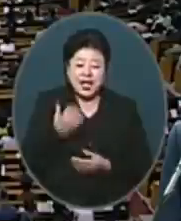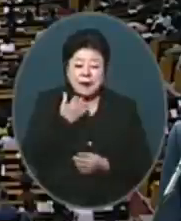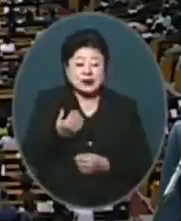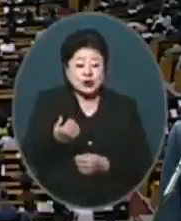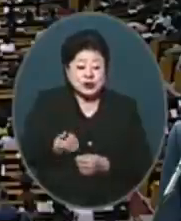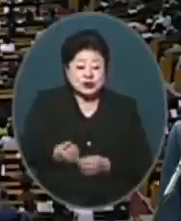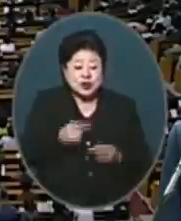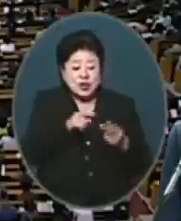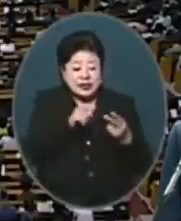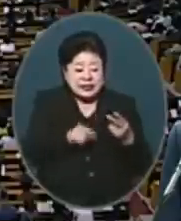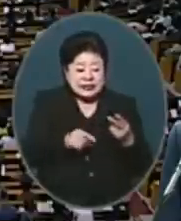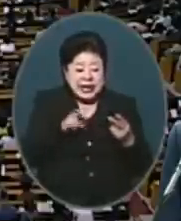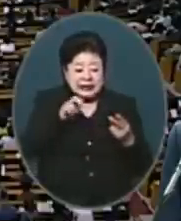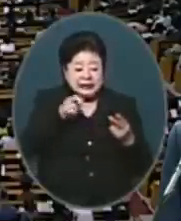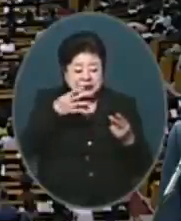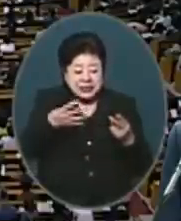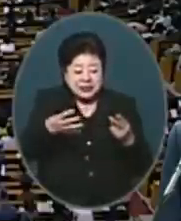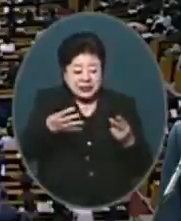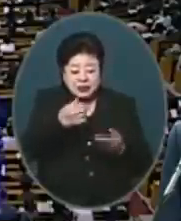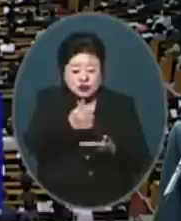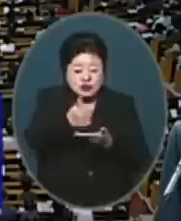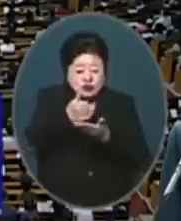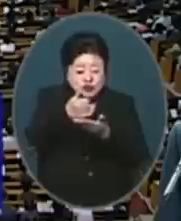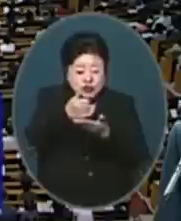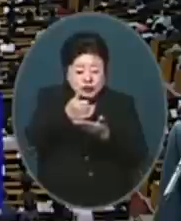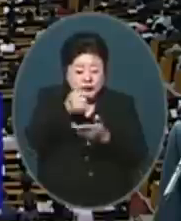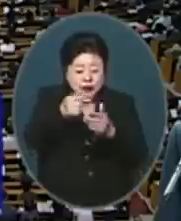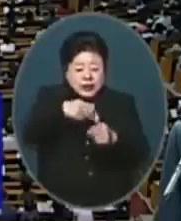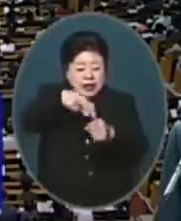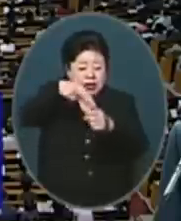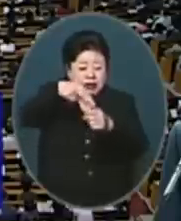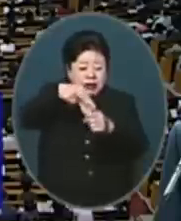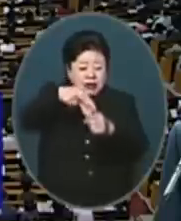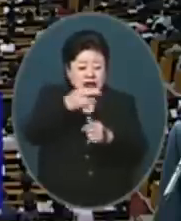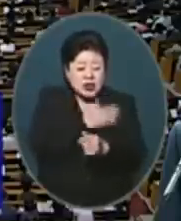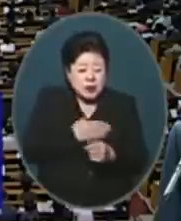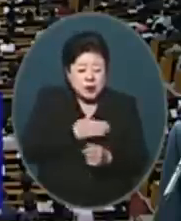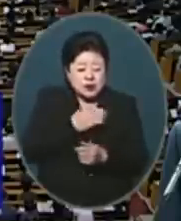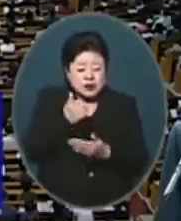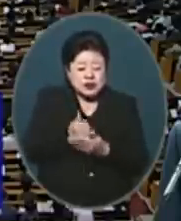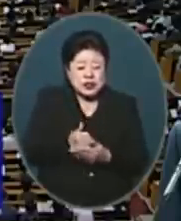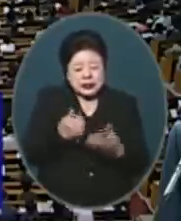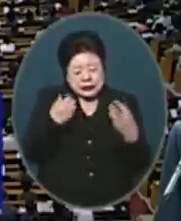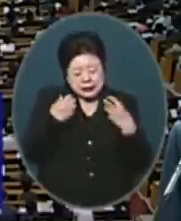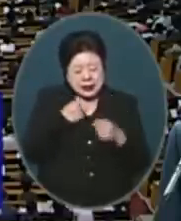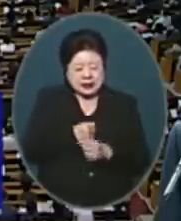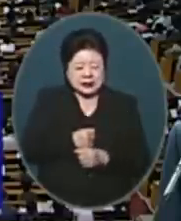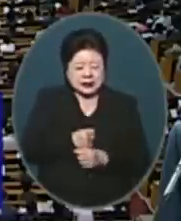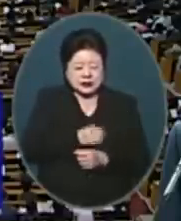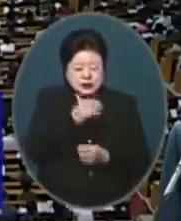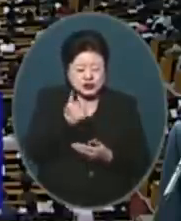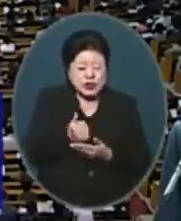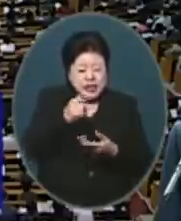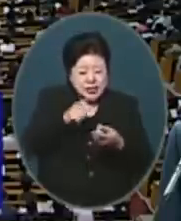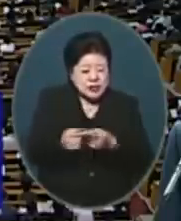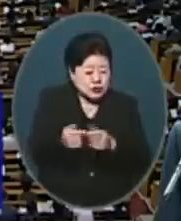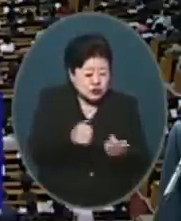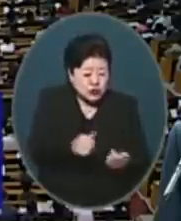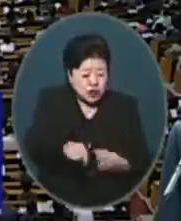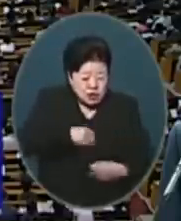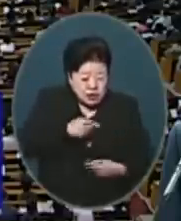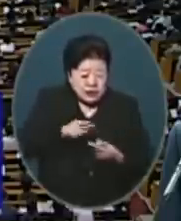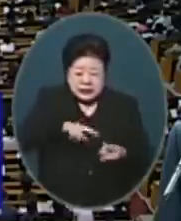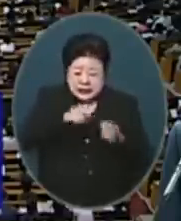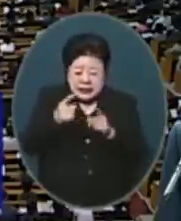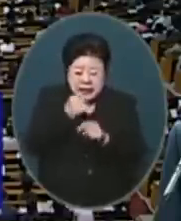베드로전서 2장 24절에 보면 신이 나무에 달려 그 몸으로 우리 죄를 담당하셨으니 이는 우리로 죄에 대하여 죽고